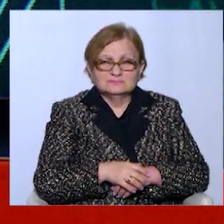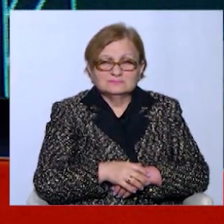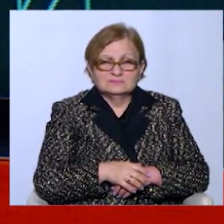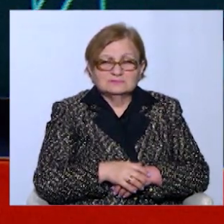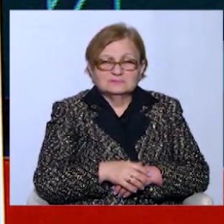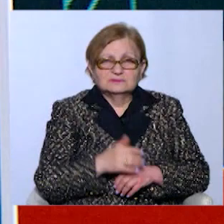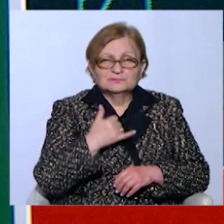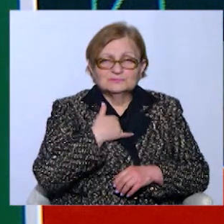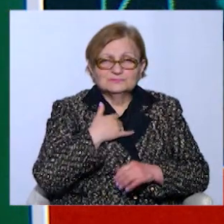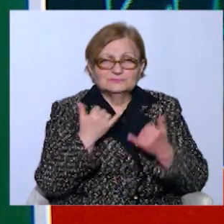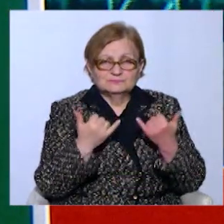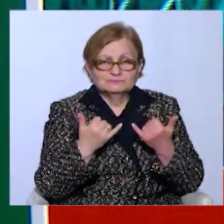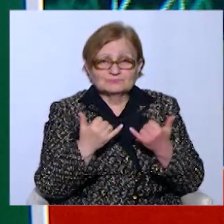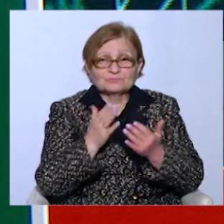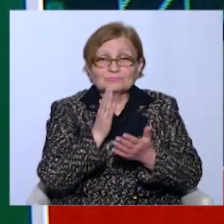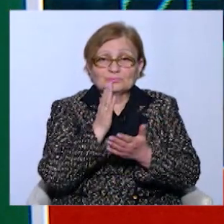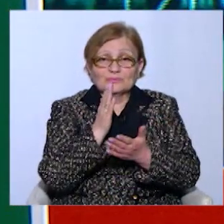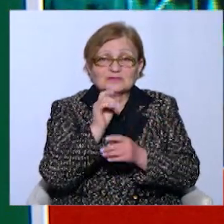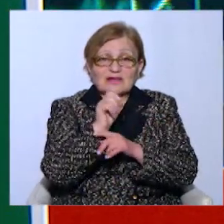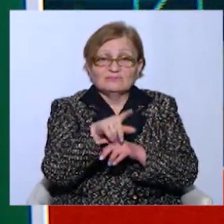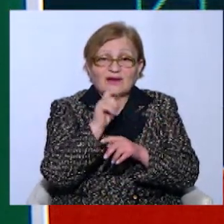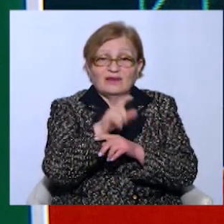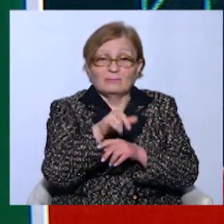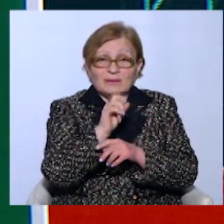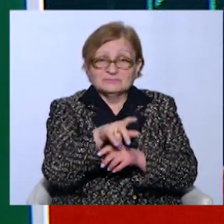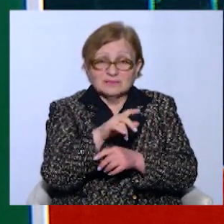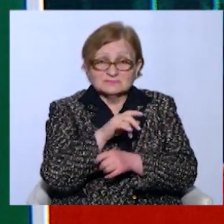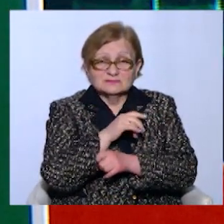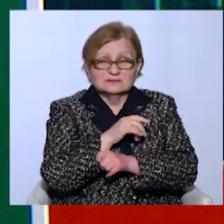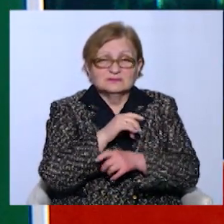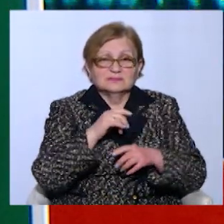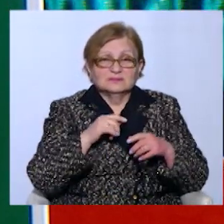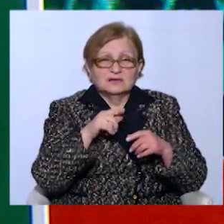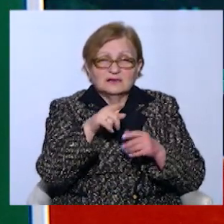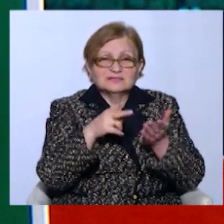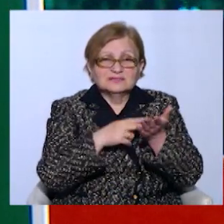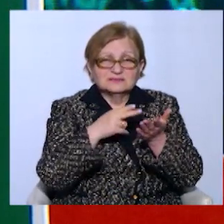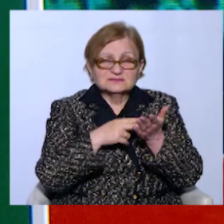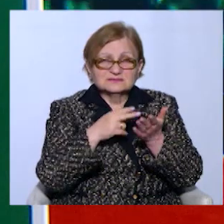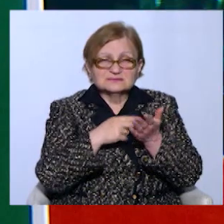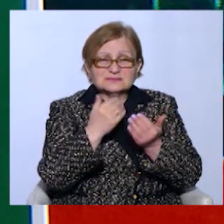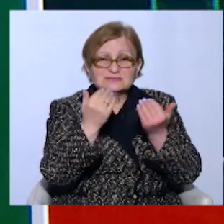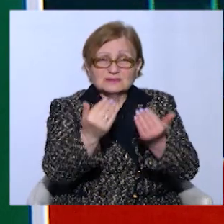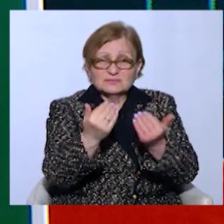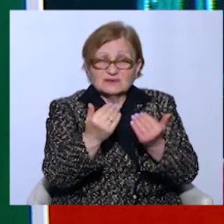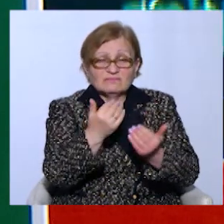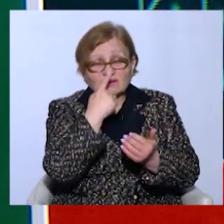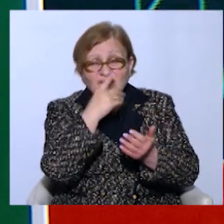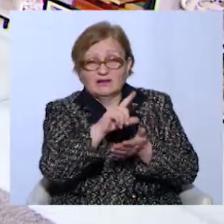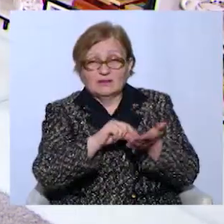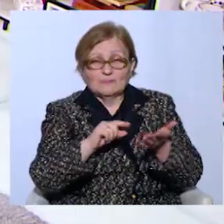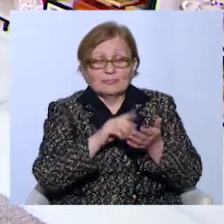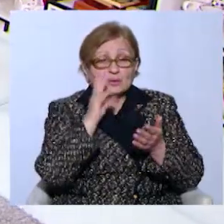საშუალება დღეს, რომ დავალებებს რომ გაძლევთ ეს თქვენი სახელმძღვანელოებიდან არის და არ დაიბნეთ თქვენ, რომ საიდან მოიტანა, საიდან